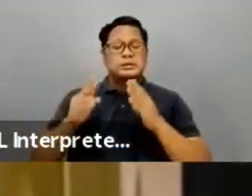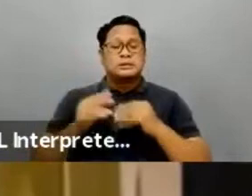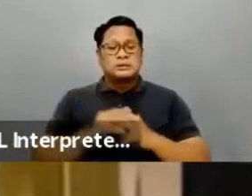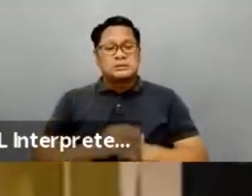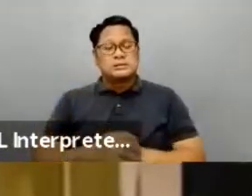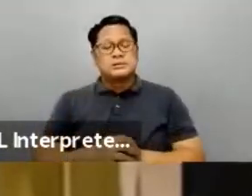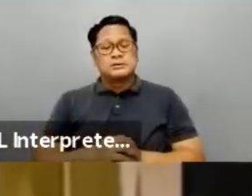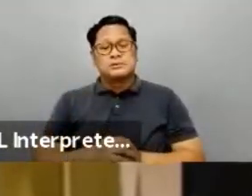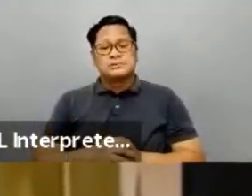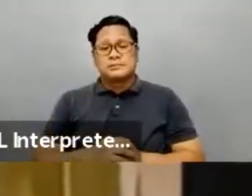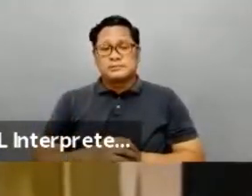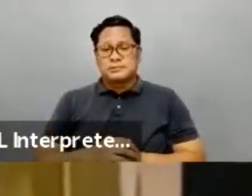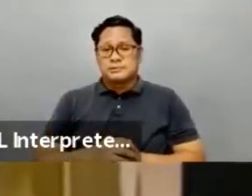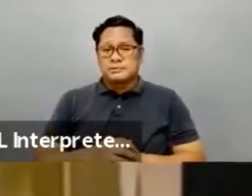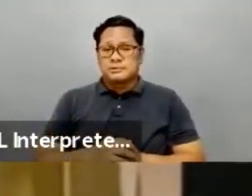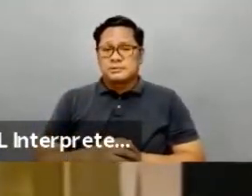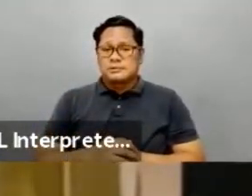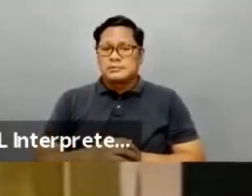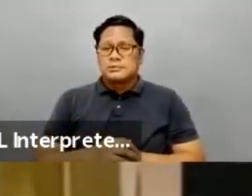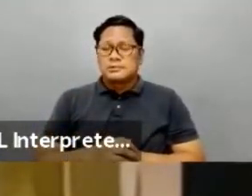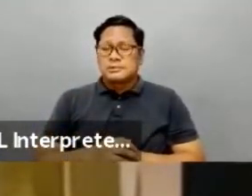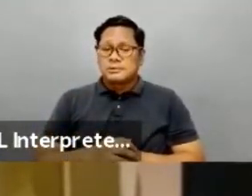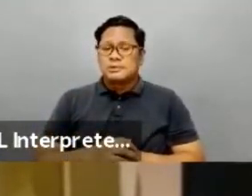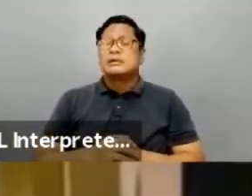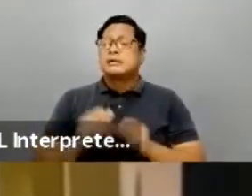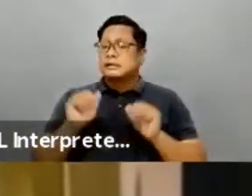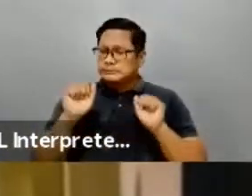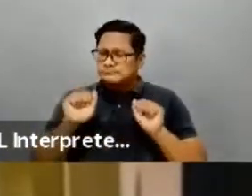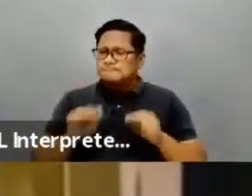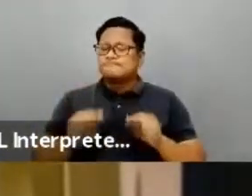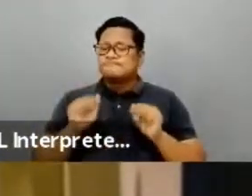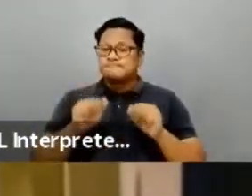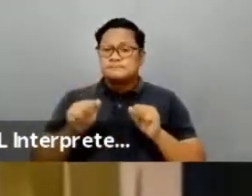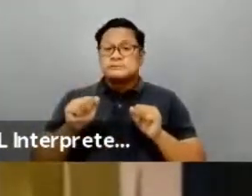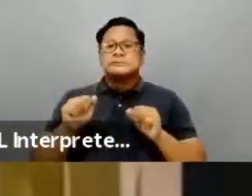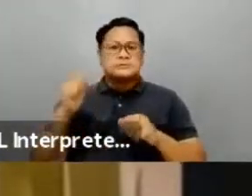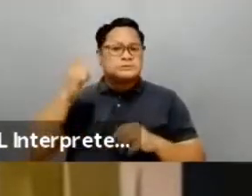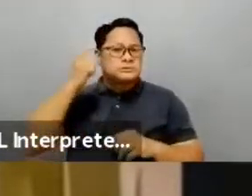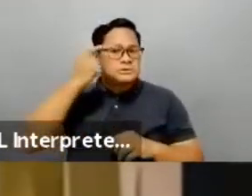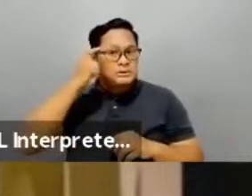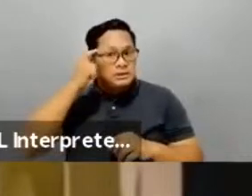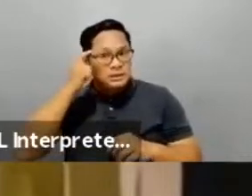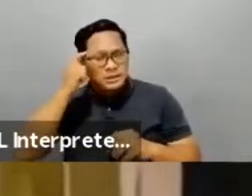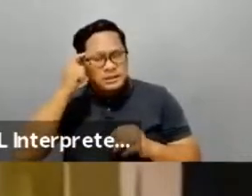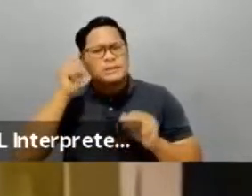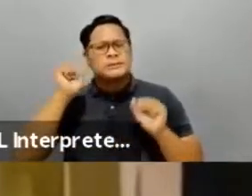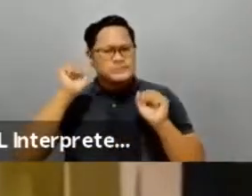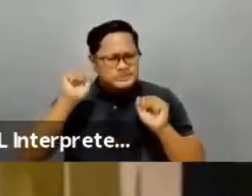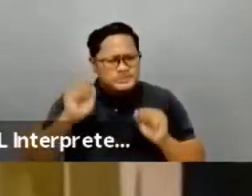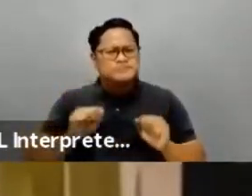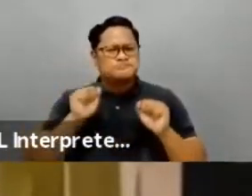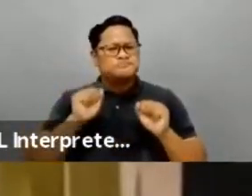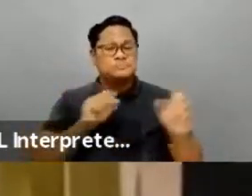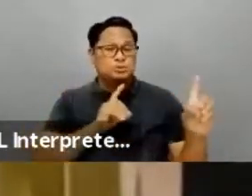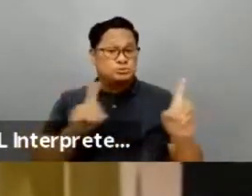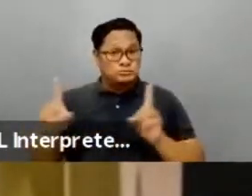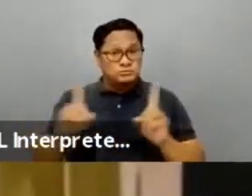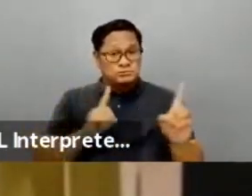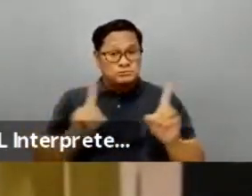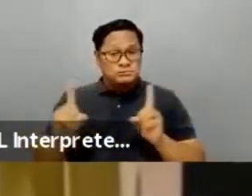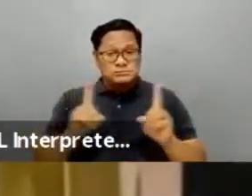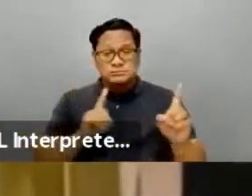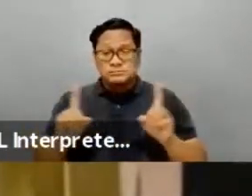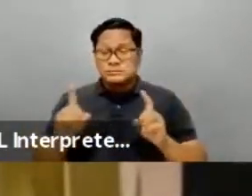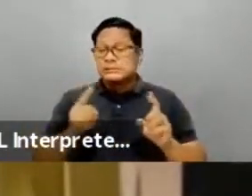paraan. Kung kaya mong isipin, kaya mong gawin,